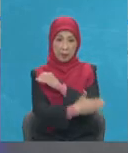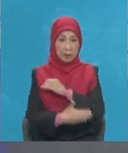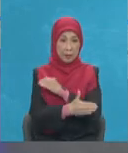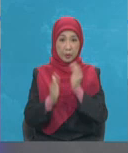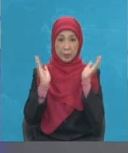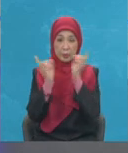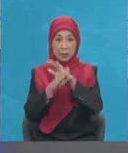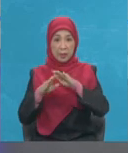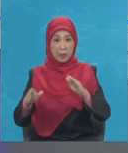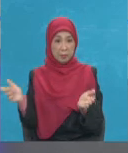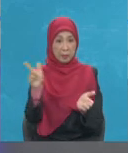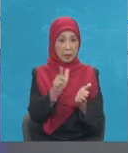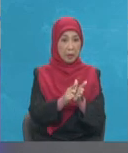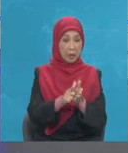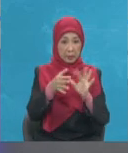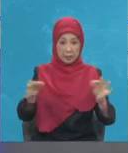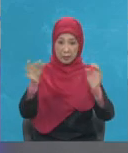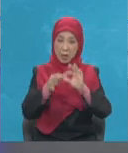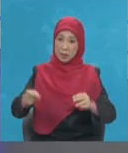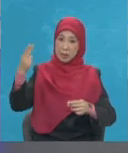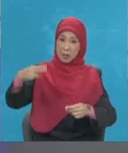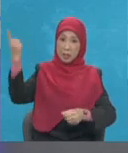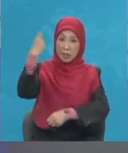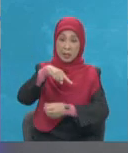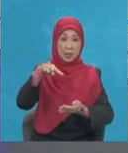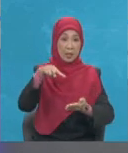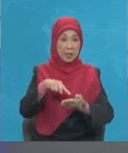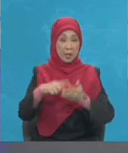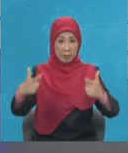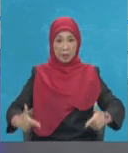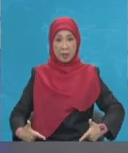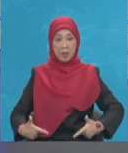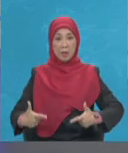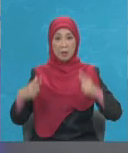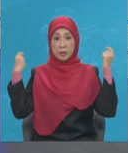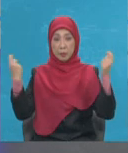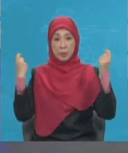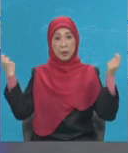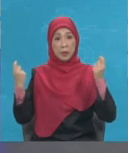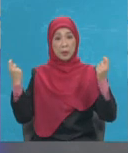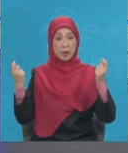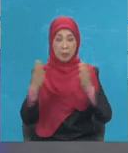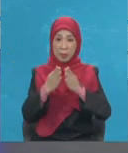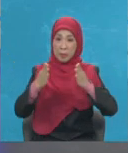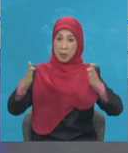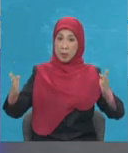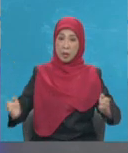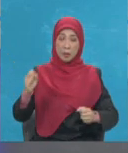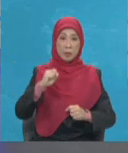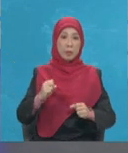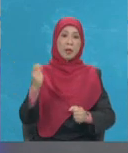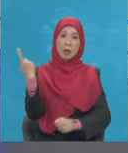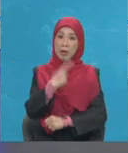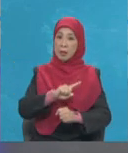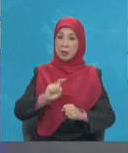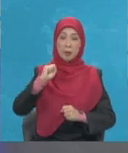Negara Brunei Darussalam mencatat peristiwa bersejarah hari ini dengan berlangsungnya upacara Perhimpunan Agong Sambutan Ulang